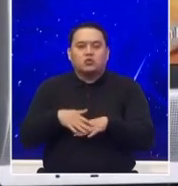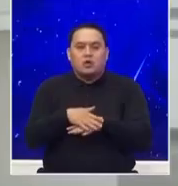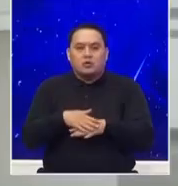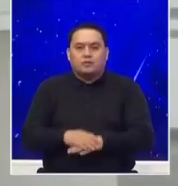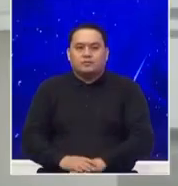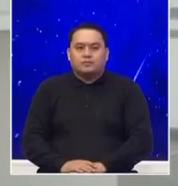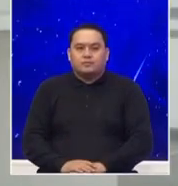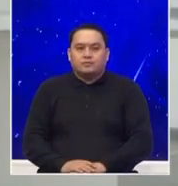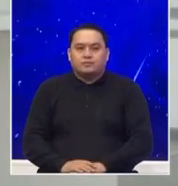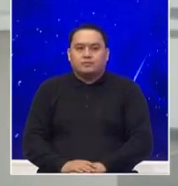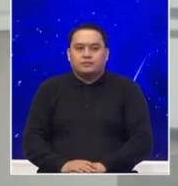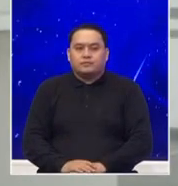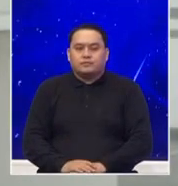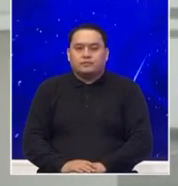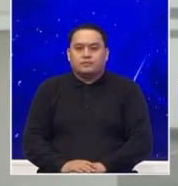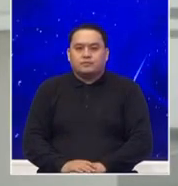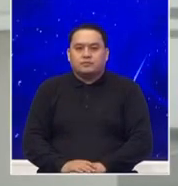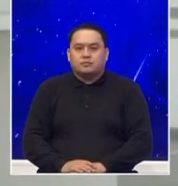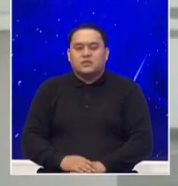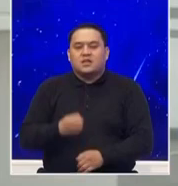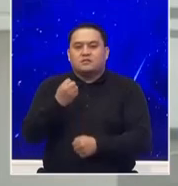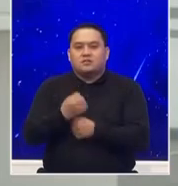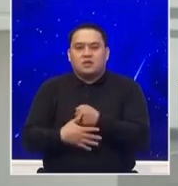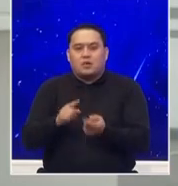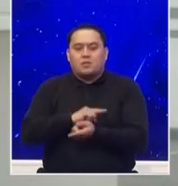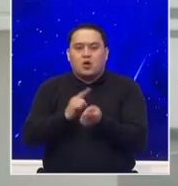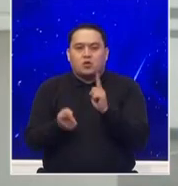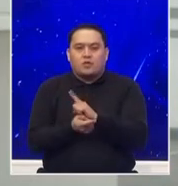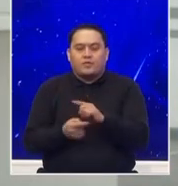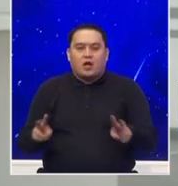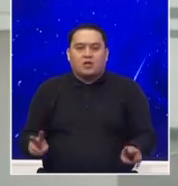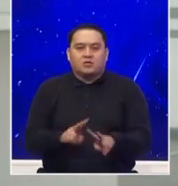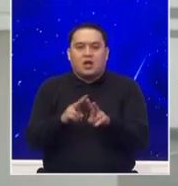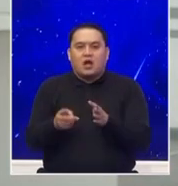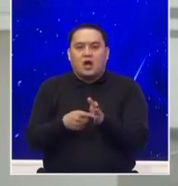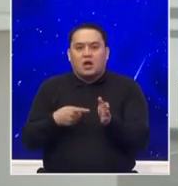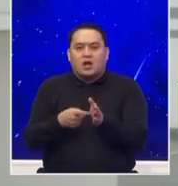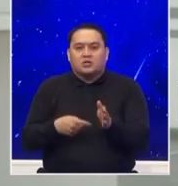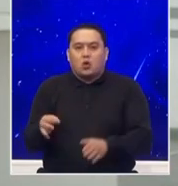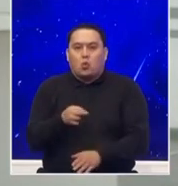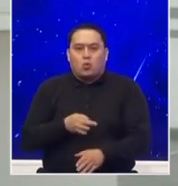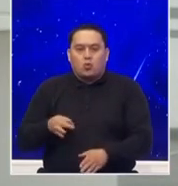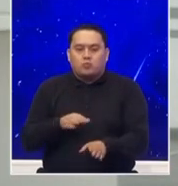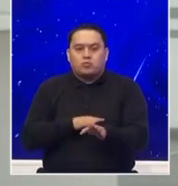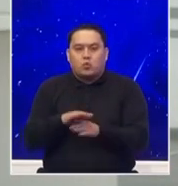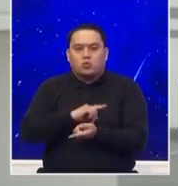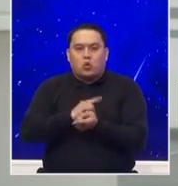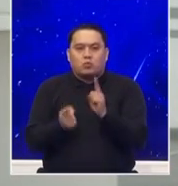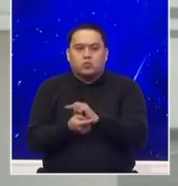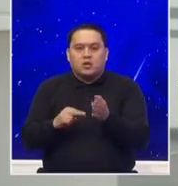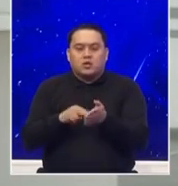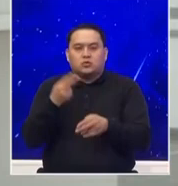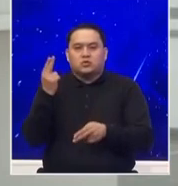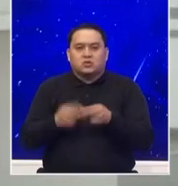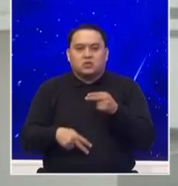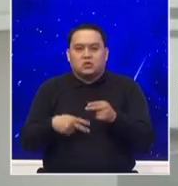пунктах. В текущем году на цифровое вещание перейдут город Нур-Султан и Карагандинская область. Полностью переход на цифровое телевидение планируют